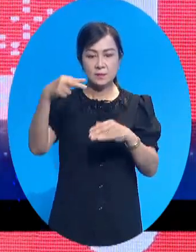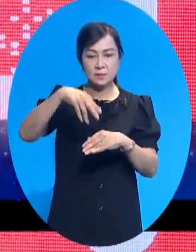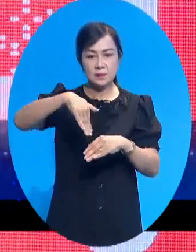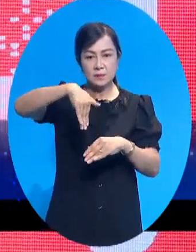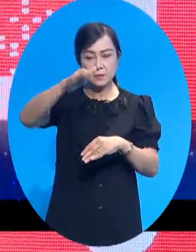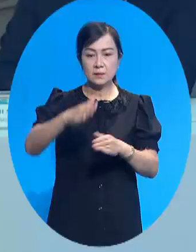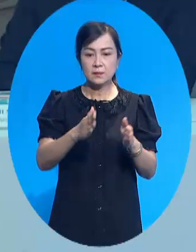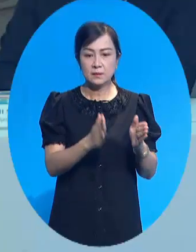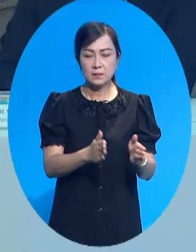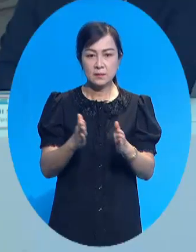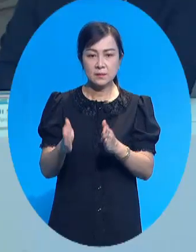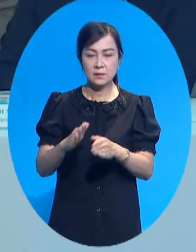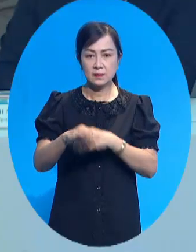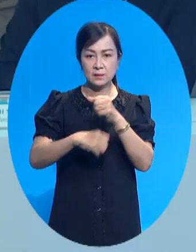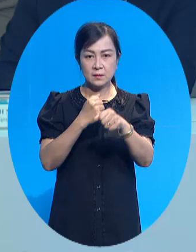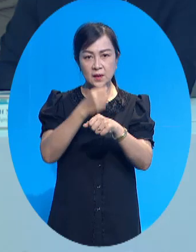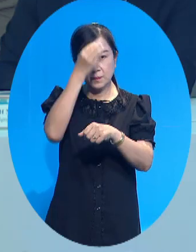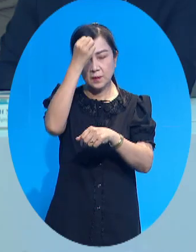đối với tất cả các ngành. Trong năm học